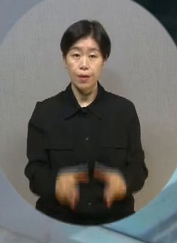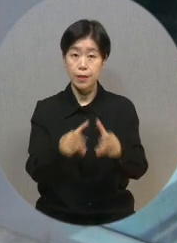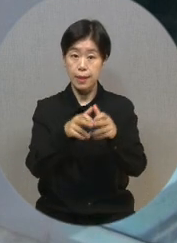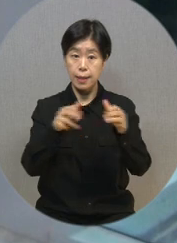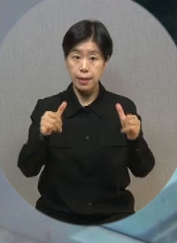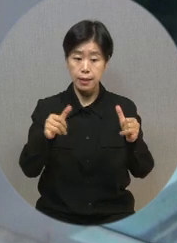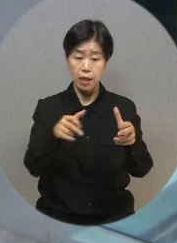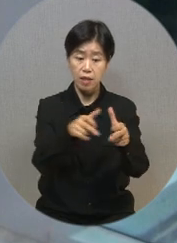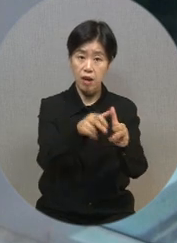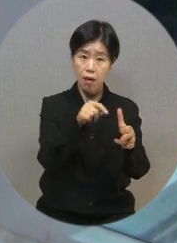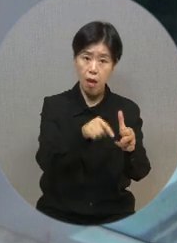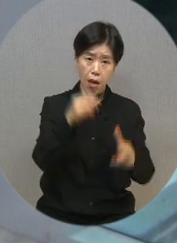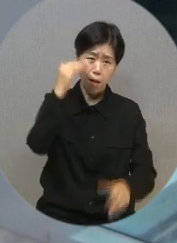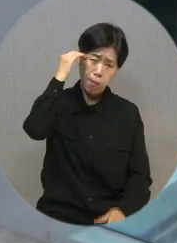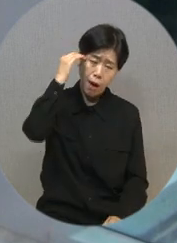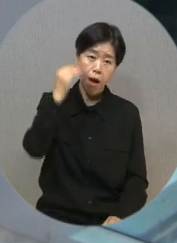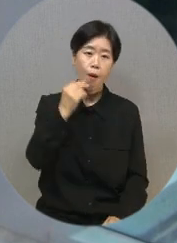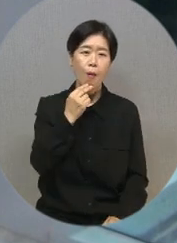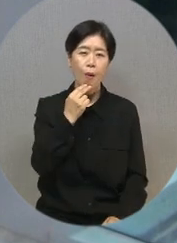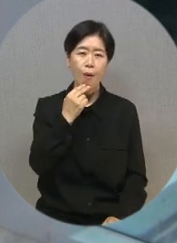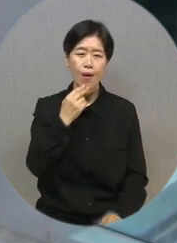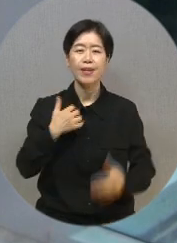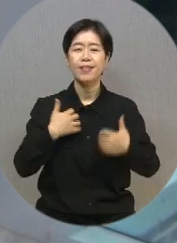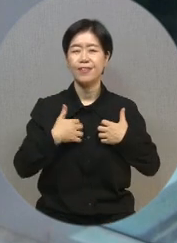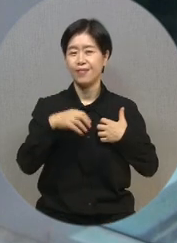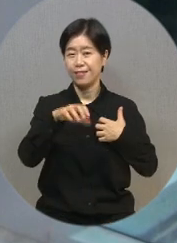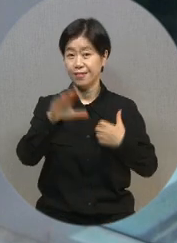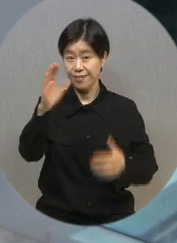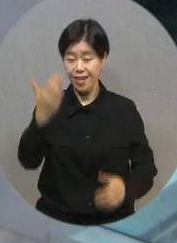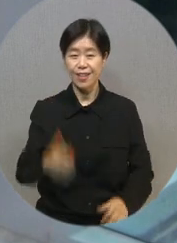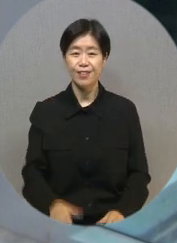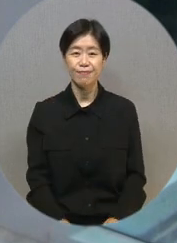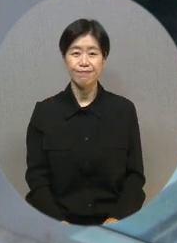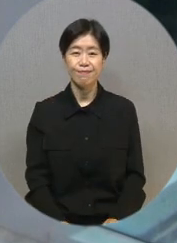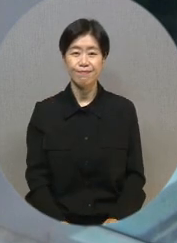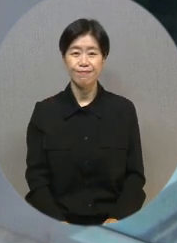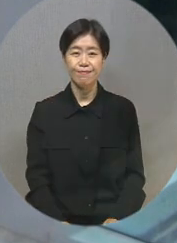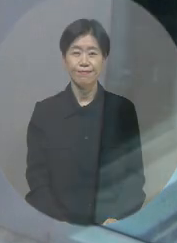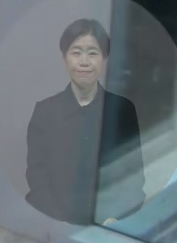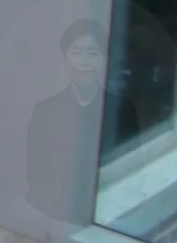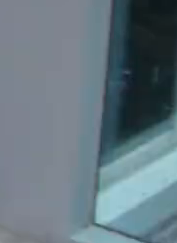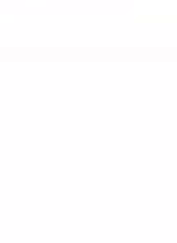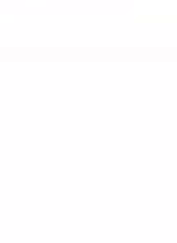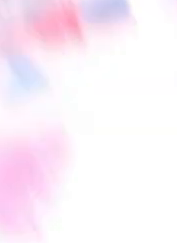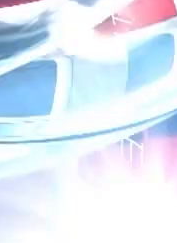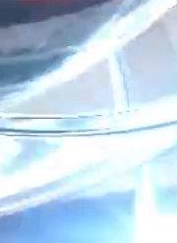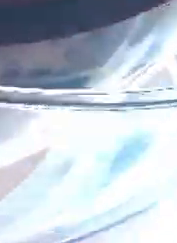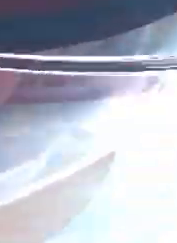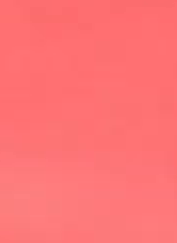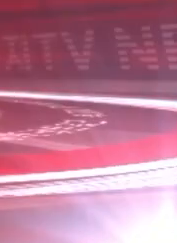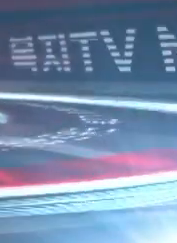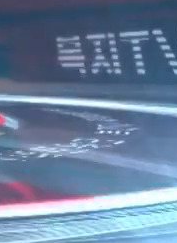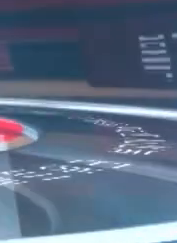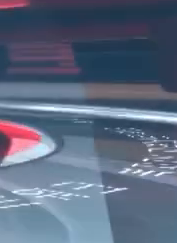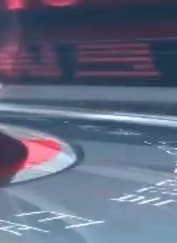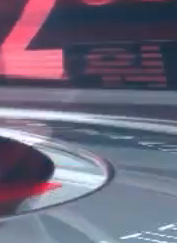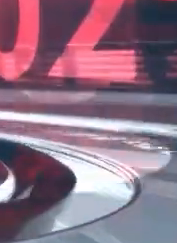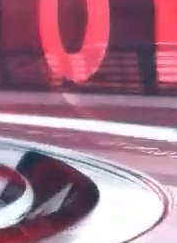요소가 최소화되는 즐거운 공간입니다. 복지TV 경기방송 정선입니다.